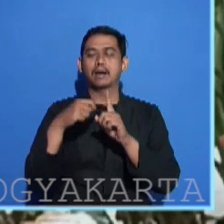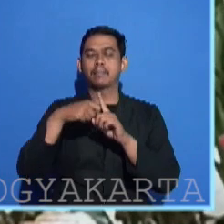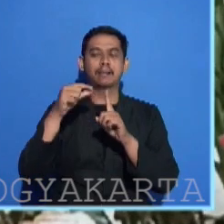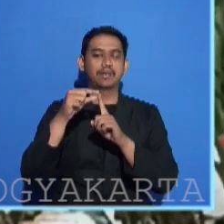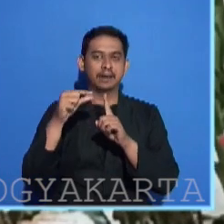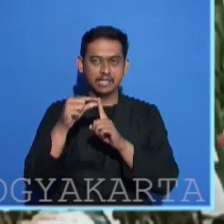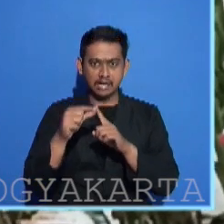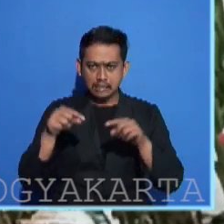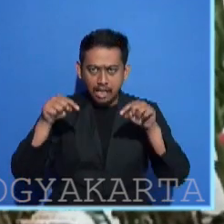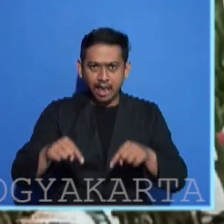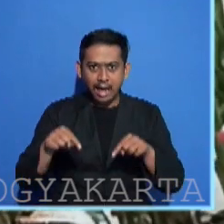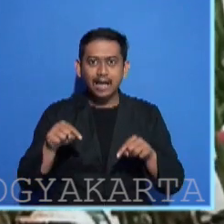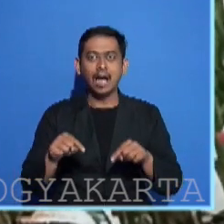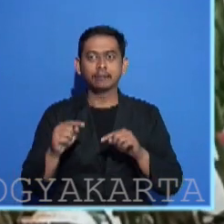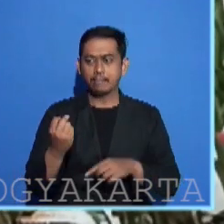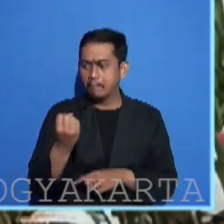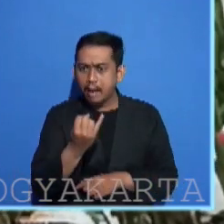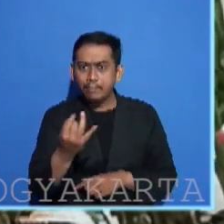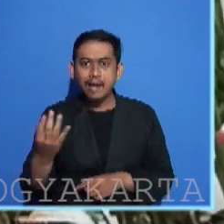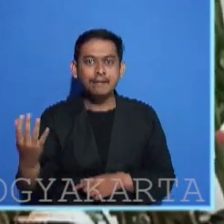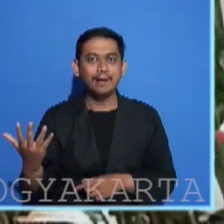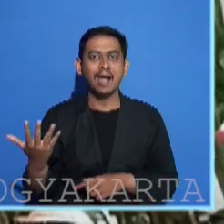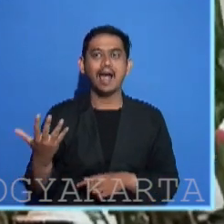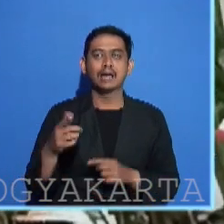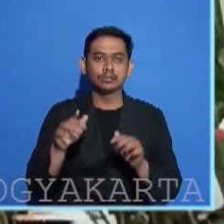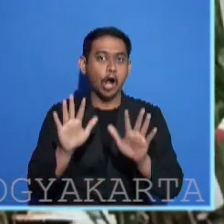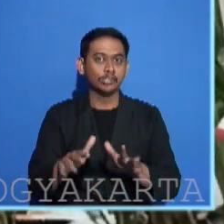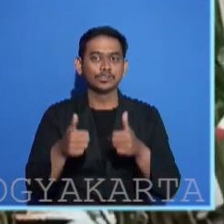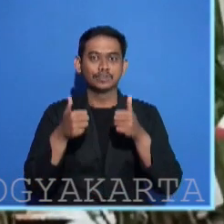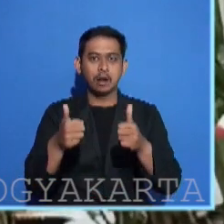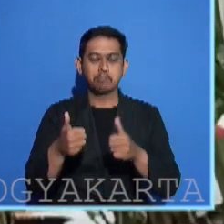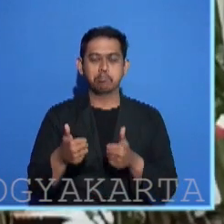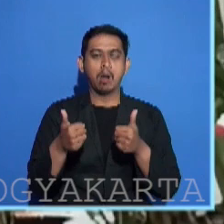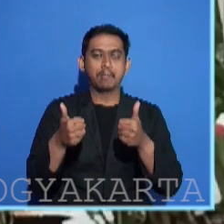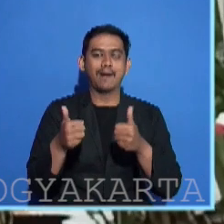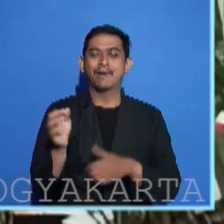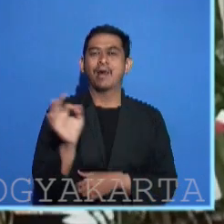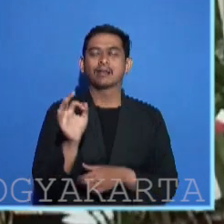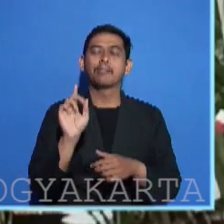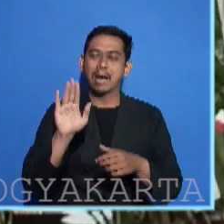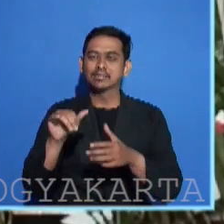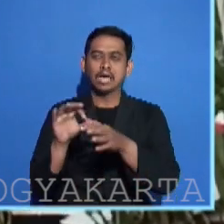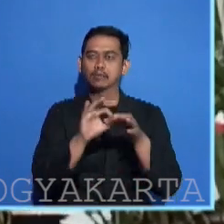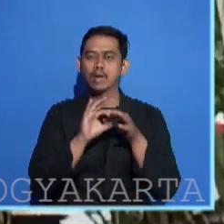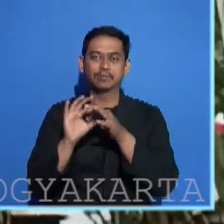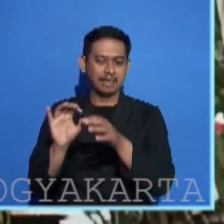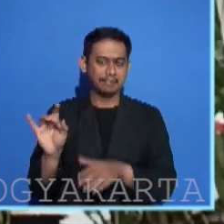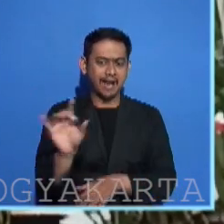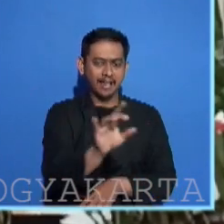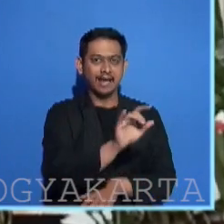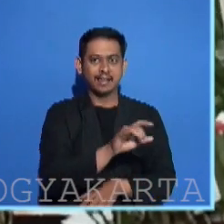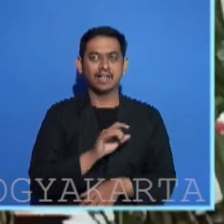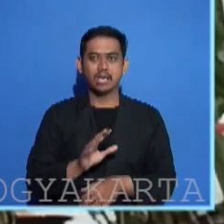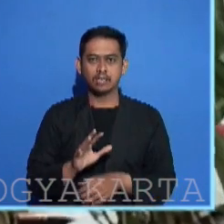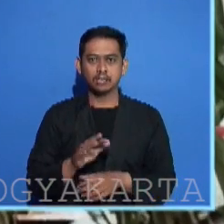kan juga tidak mesti hasilnya bisa Bagus Ya di beberapa kemitraan ya mungkin karena mungkin kurang